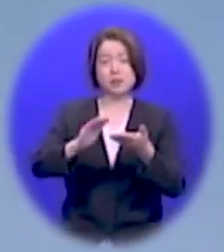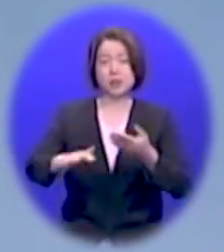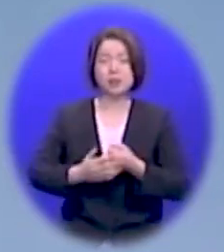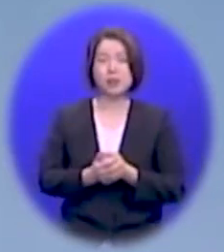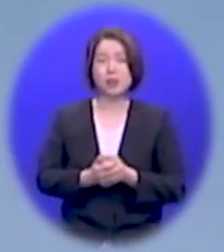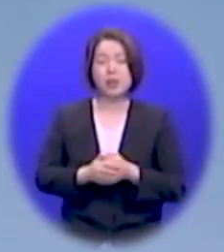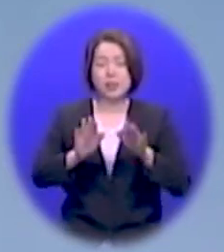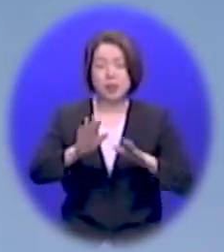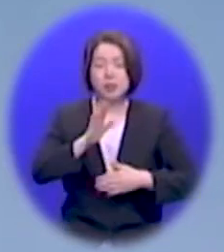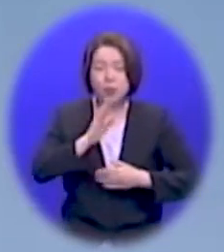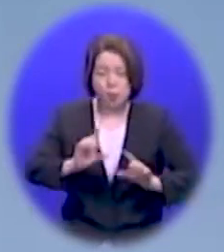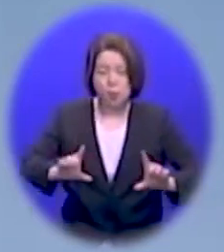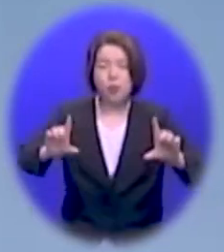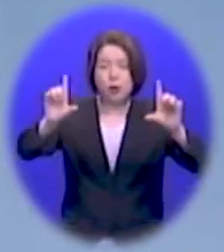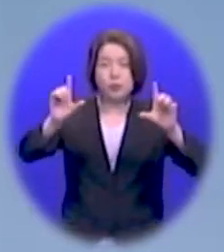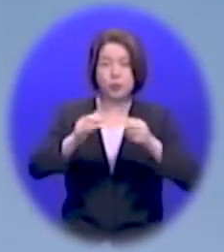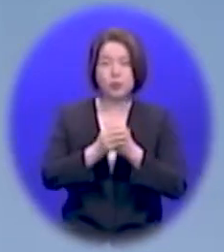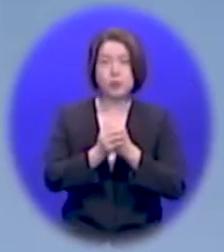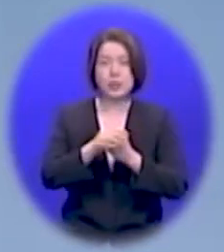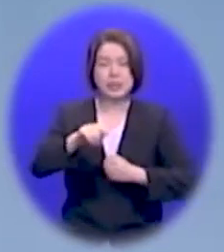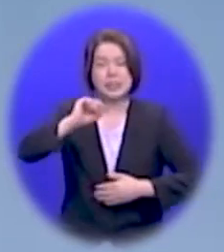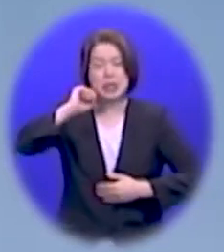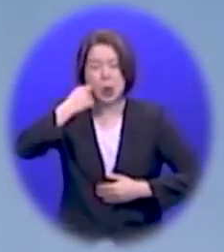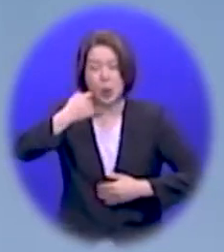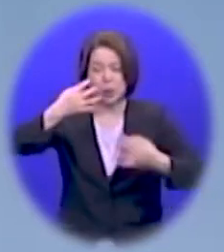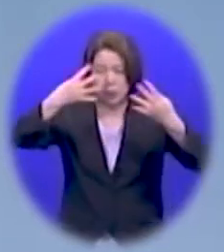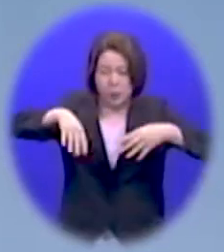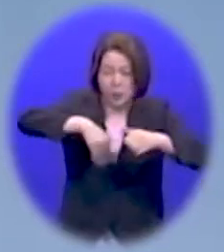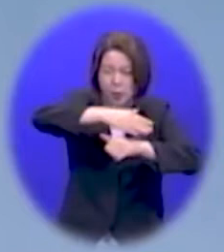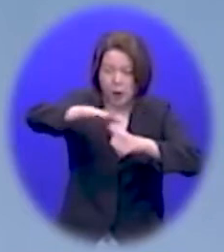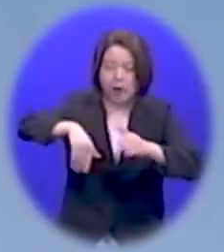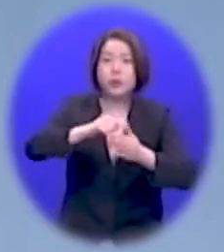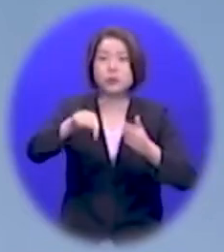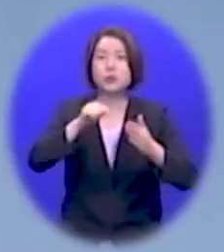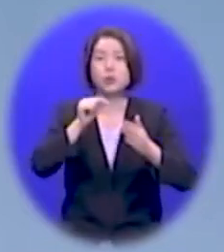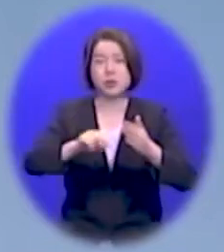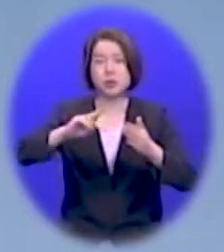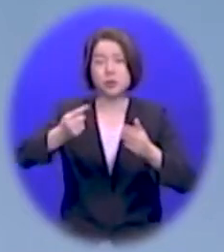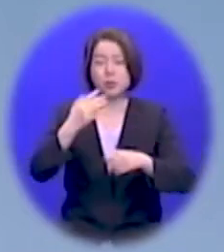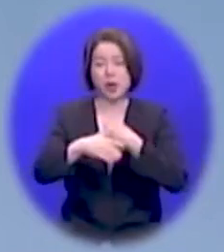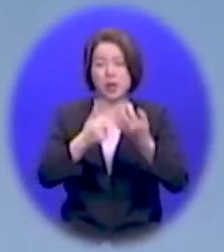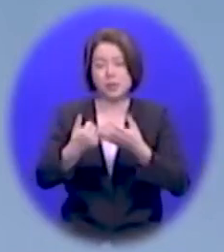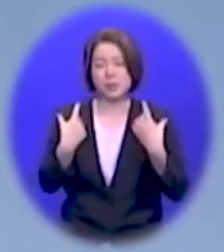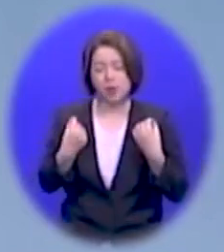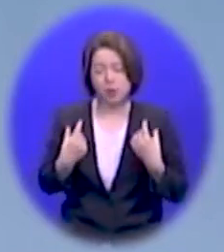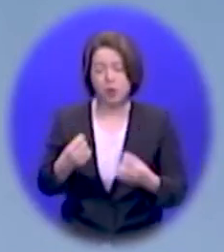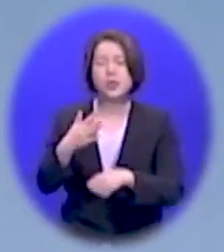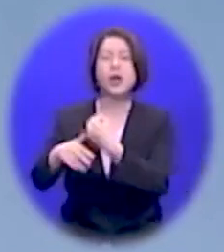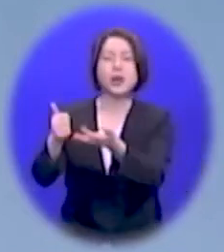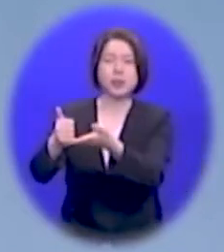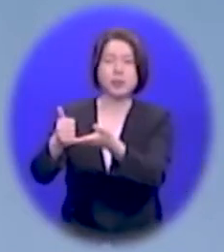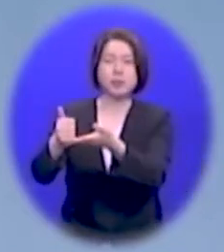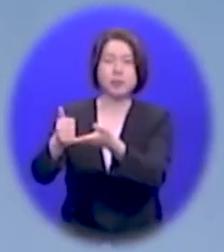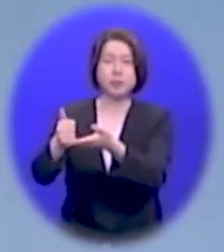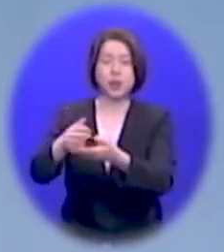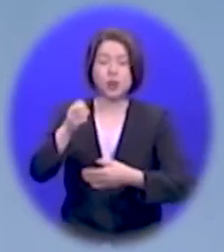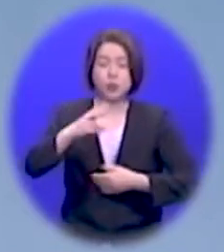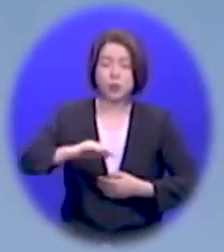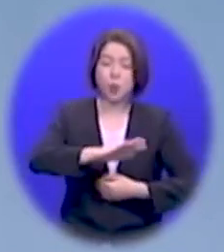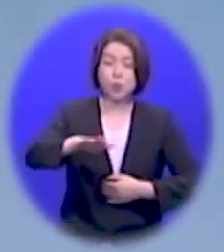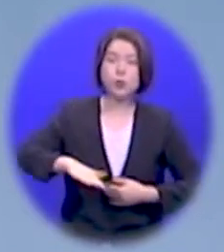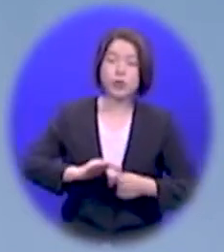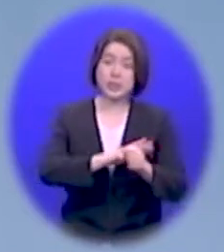정말 오래도 이 어려운 여건 조건 속에도 하나님은 여전히 하나님이시고 그리고 우리를